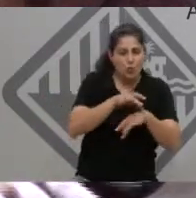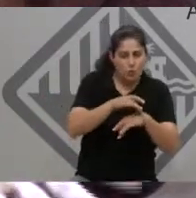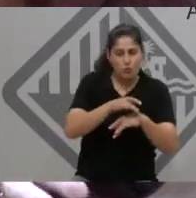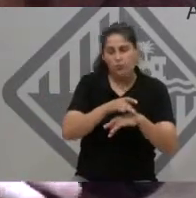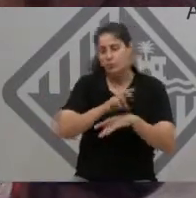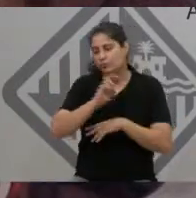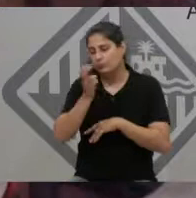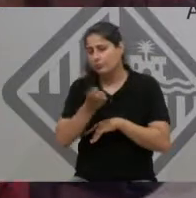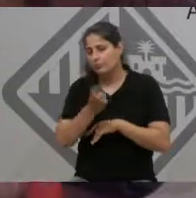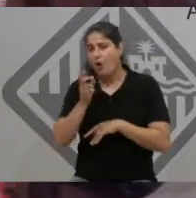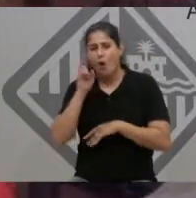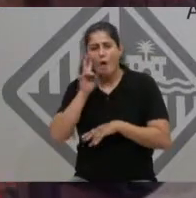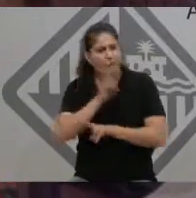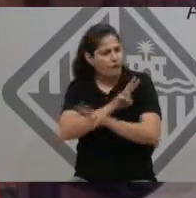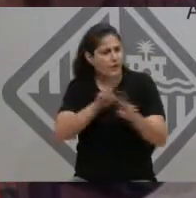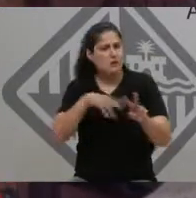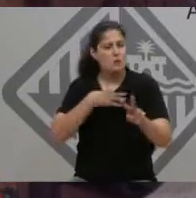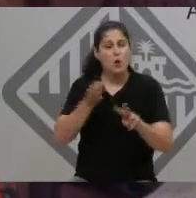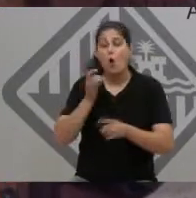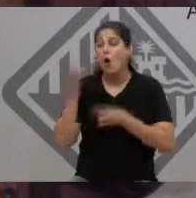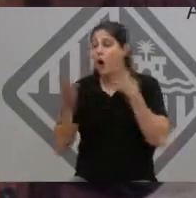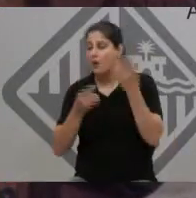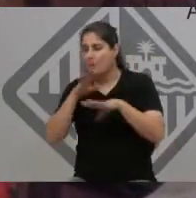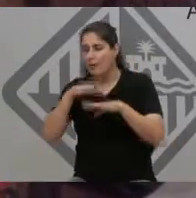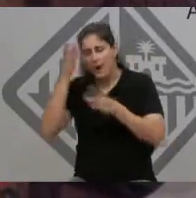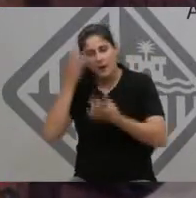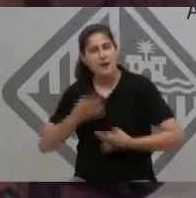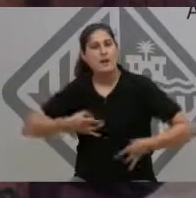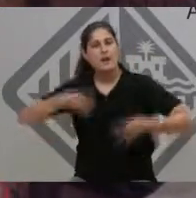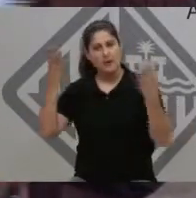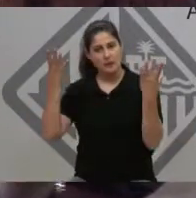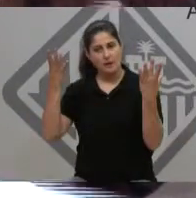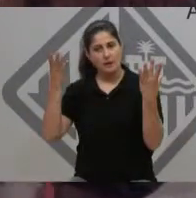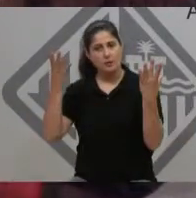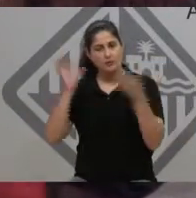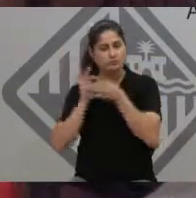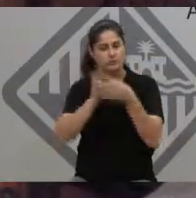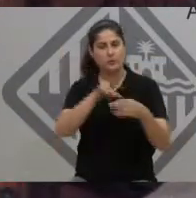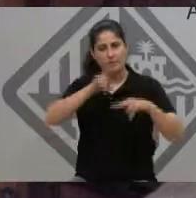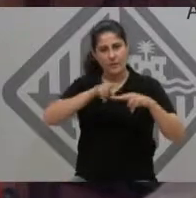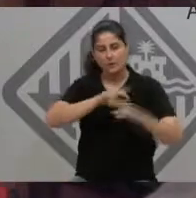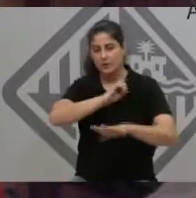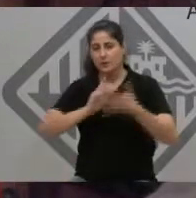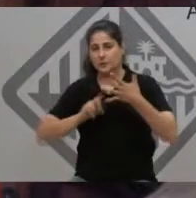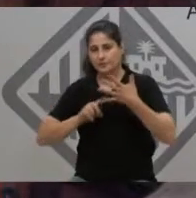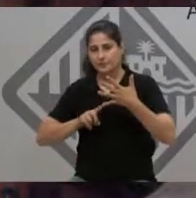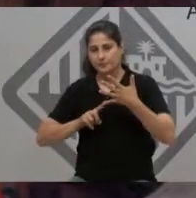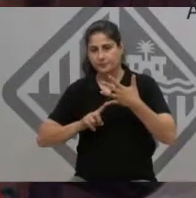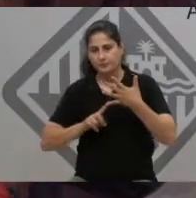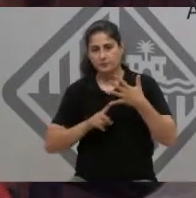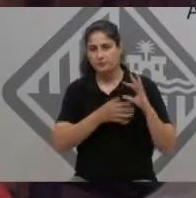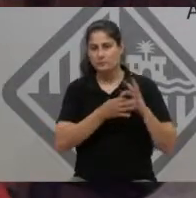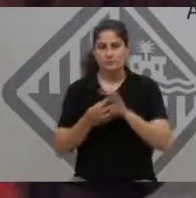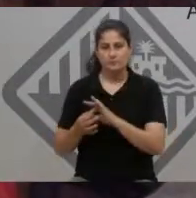pugui visitar i per fer activitats de creació per aquestes festes. I la cinquena fa